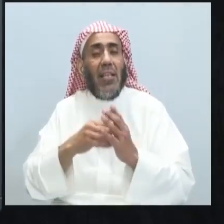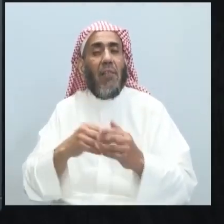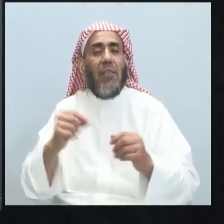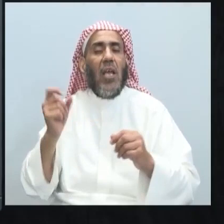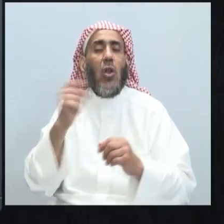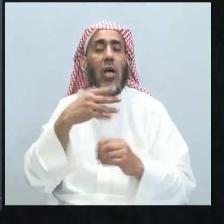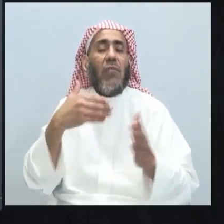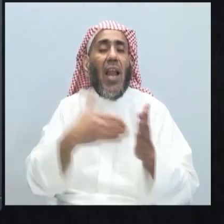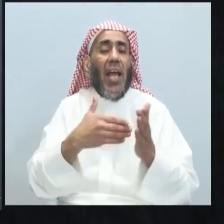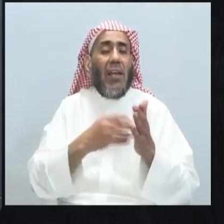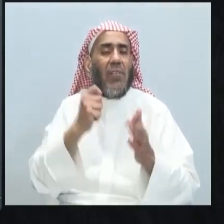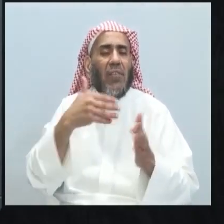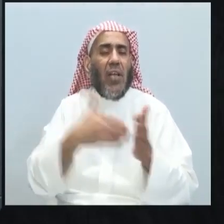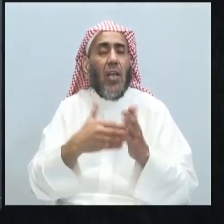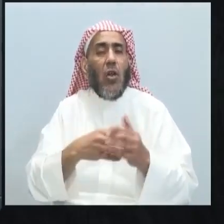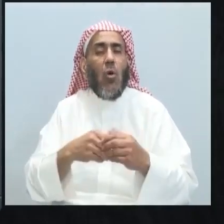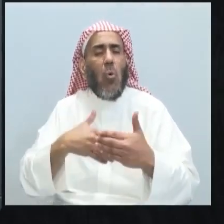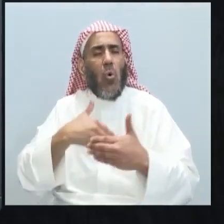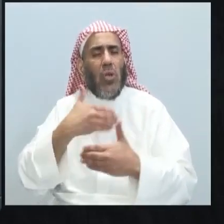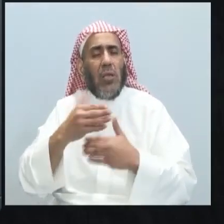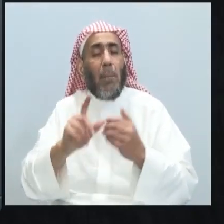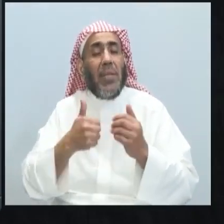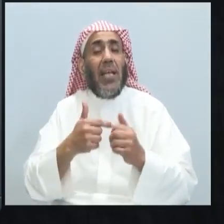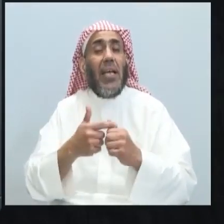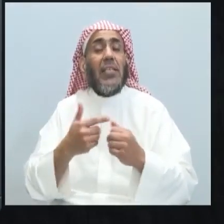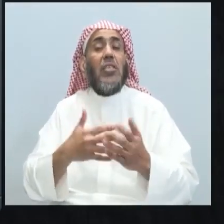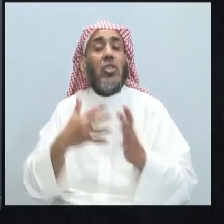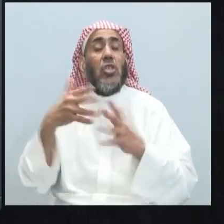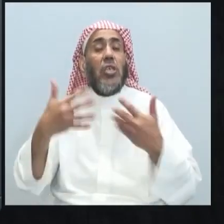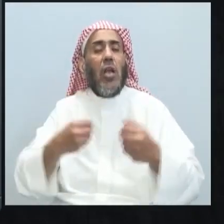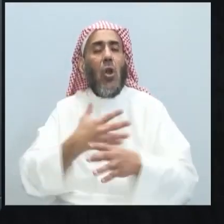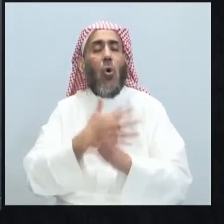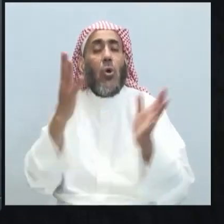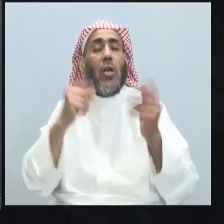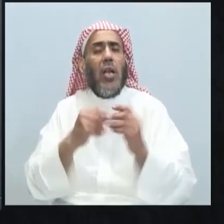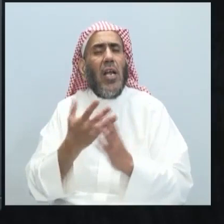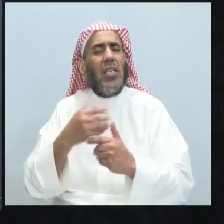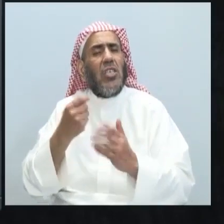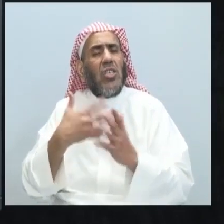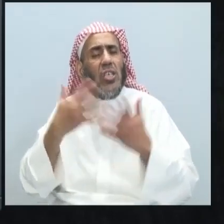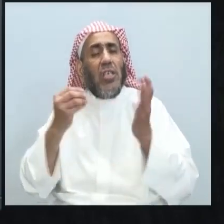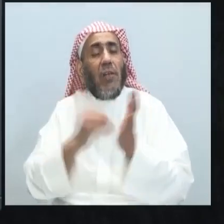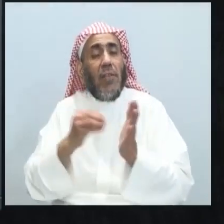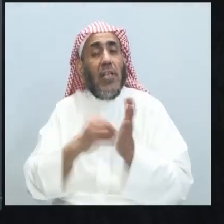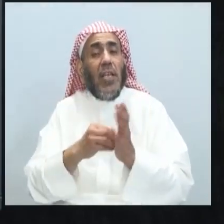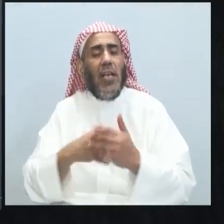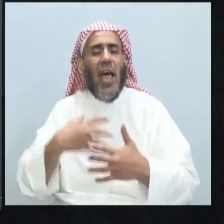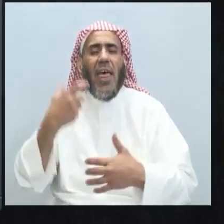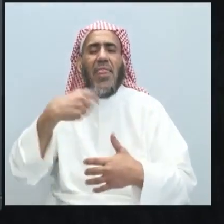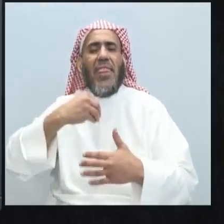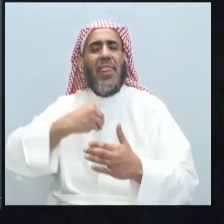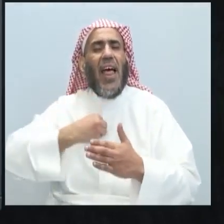القوافي التجديد لانهم ايضا ارهاصات وقلنا بدايه الشعر الحر وايضا ان الحديث او ان الشعر عندهم الحديث فيه عن الذات